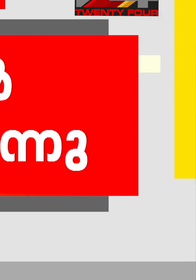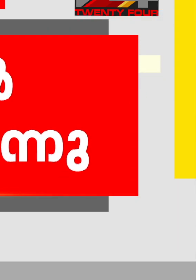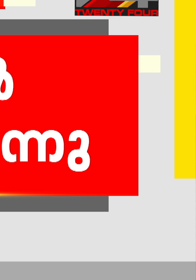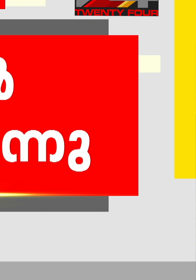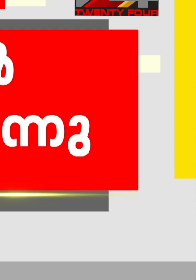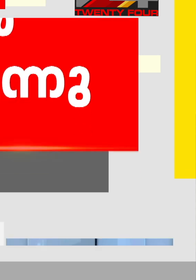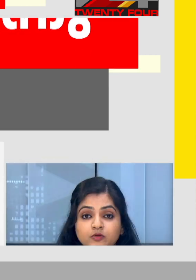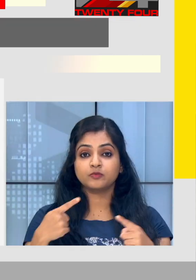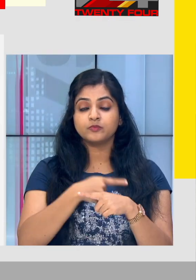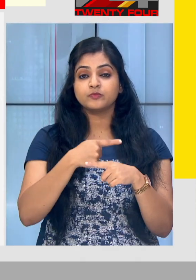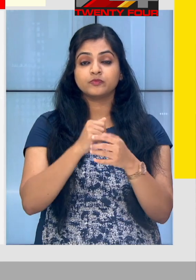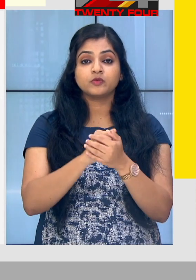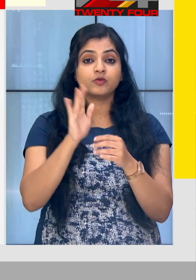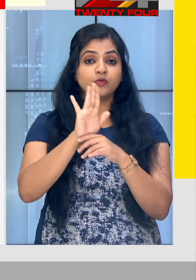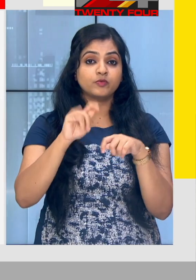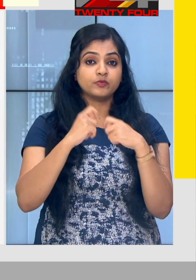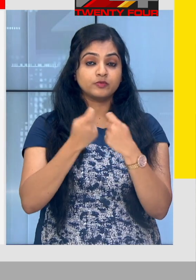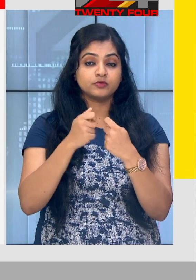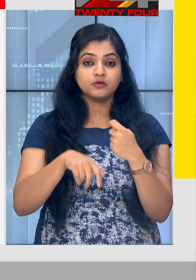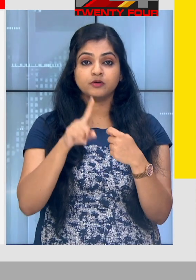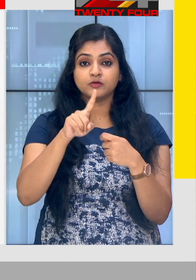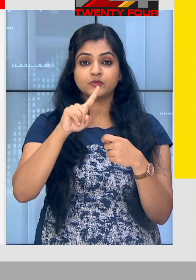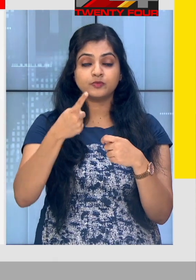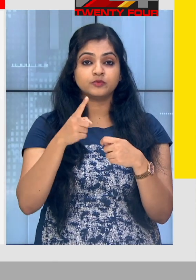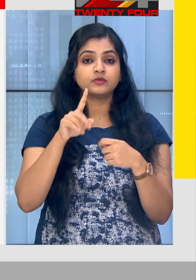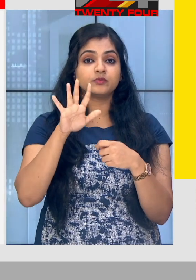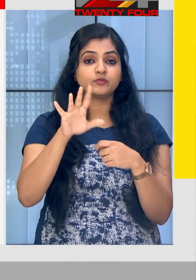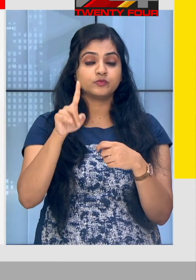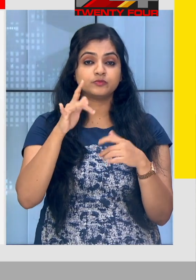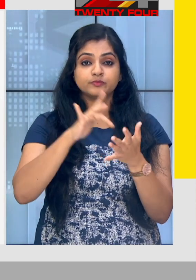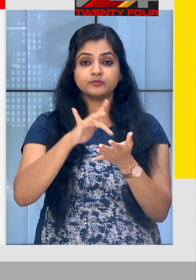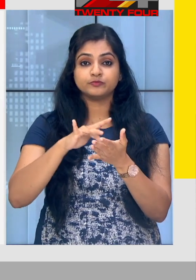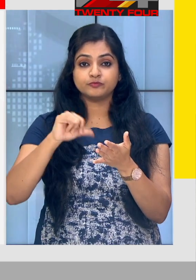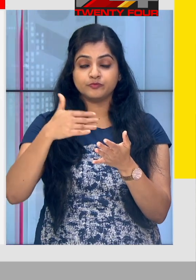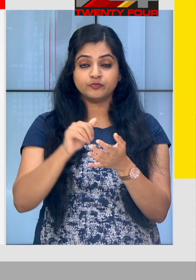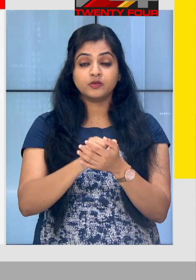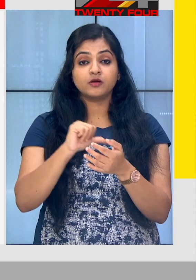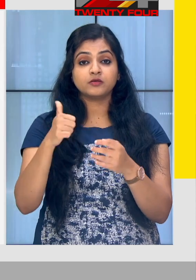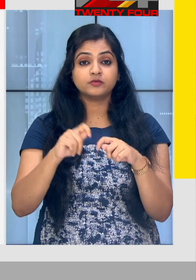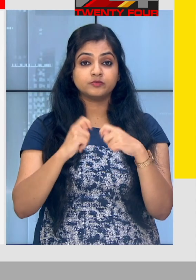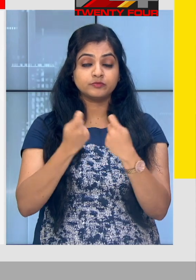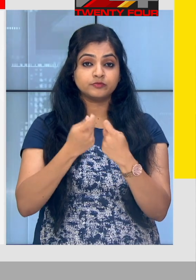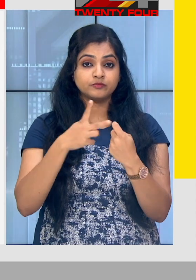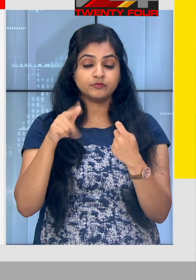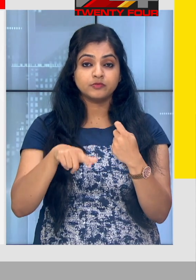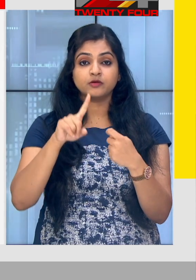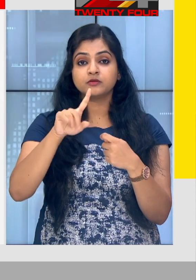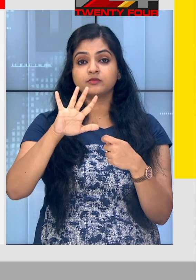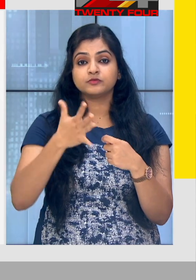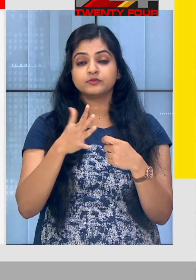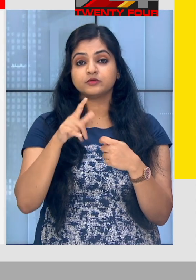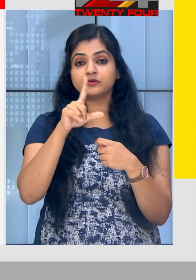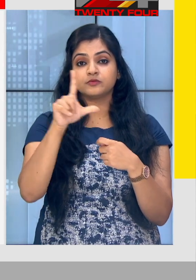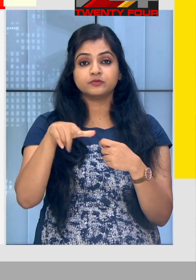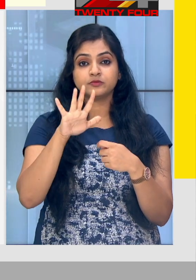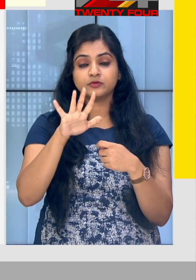1,812 കോൺഗ്രസ് 1,151 വിജയിച്ചിരിക്കുന്നു. മറ്റ് പാർട്ടികൾ 1,575 സീറ്റുകളിൽ വിജയിച്ചിട്ടുണ്ട്.